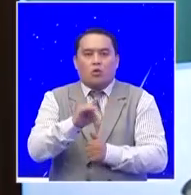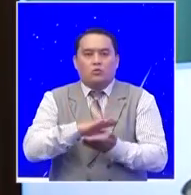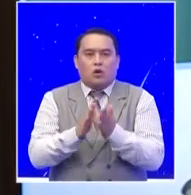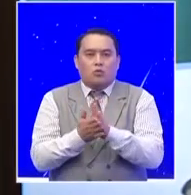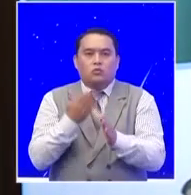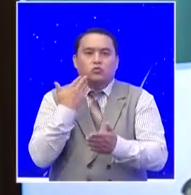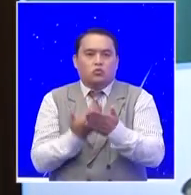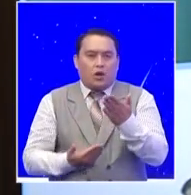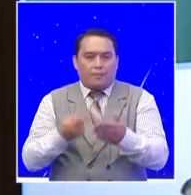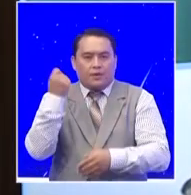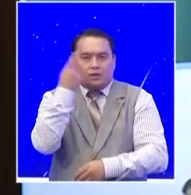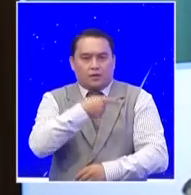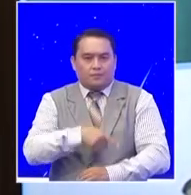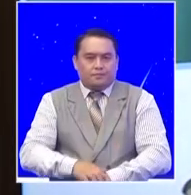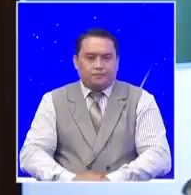жағдайды сұрап білді.